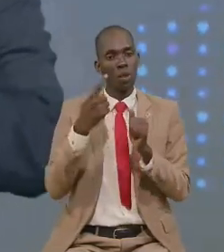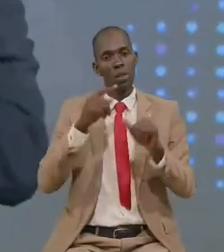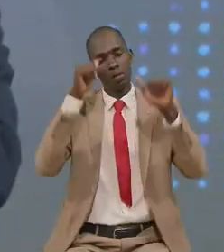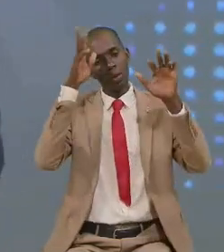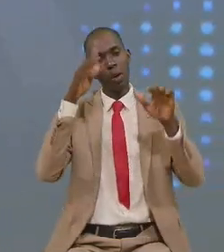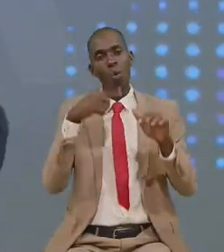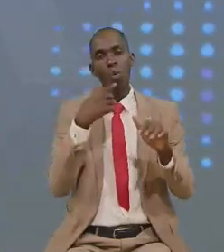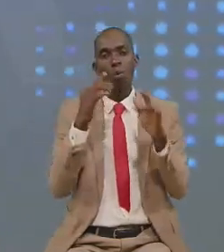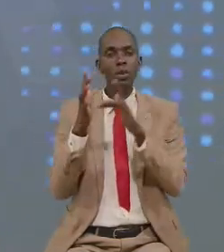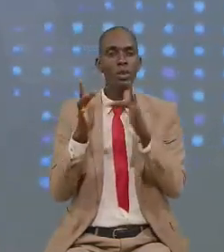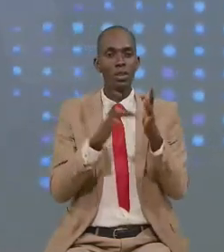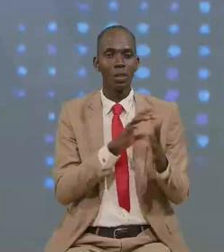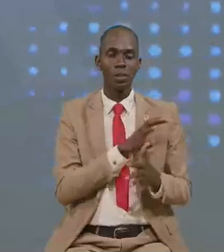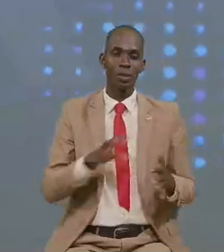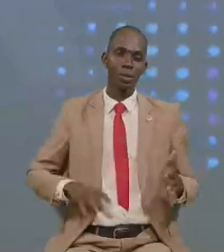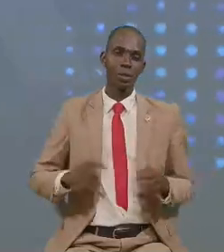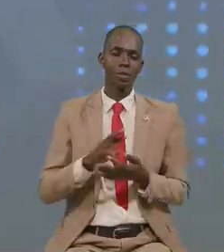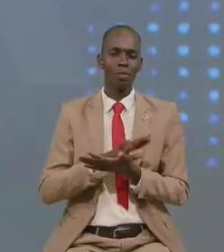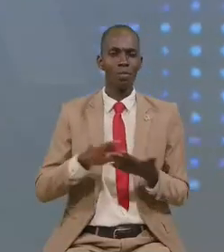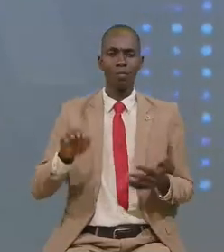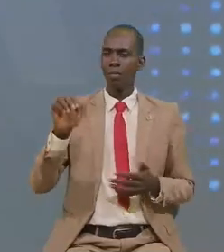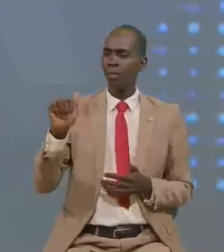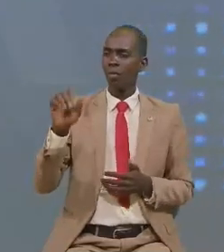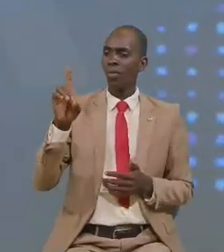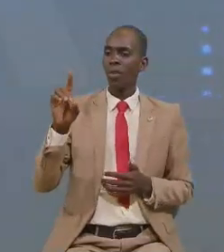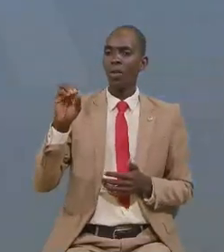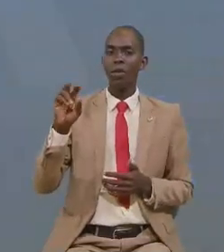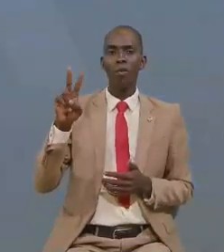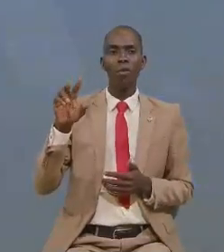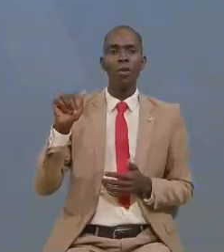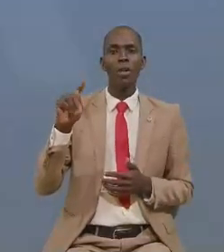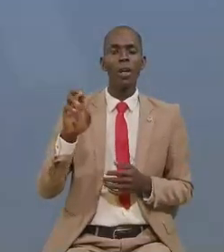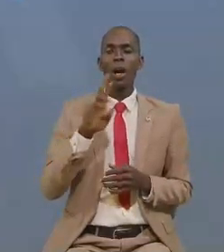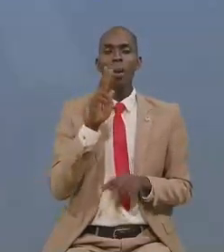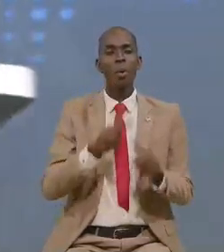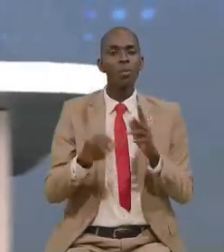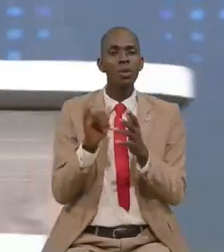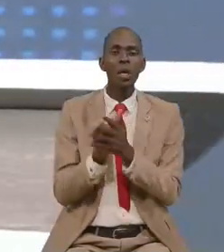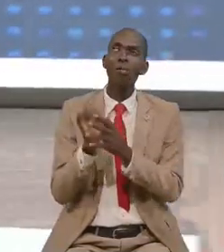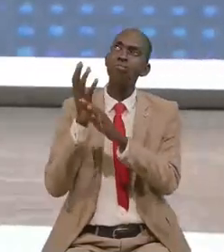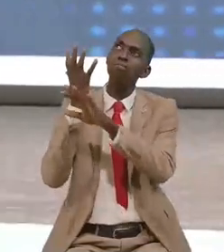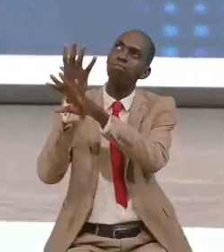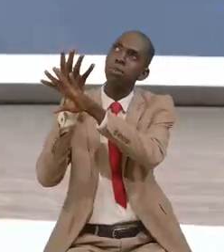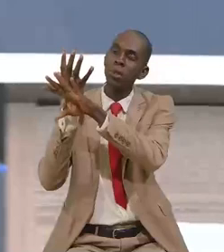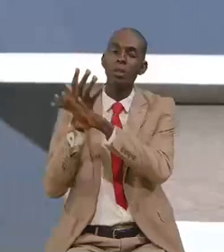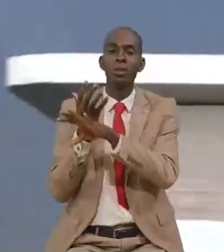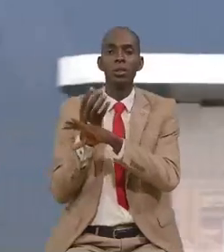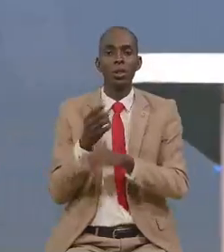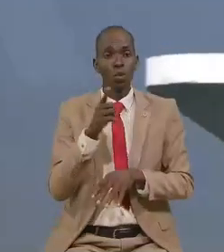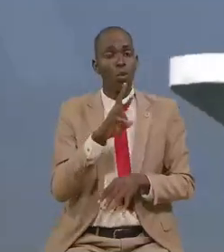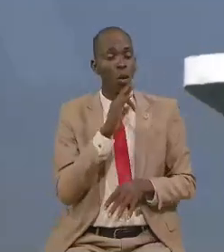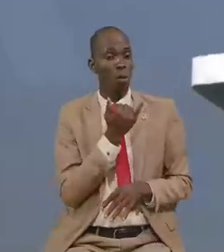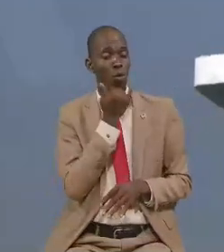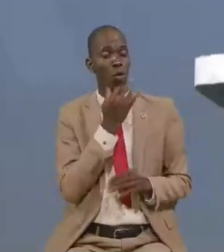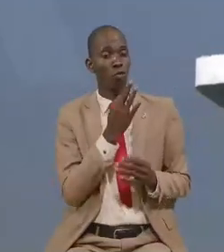avocat. Les avocats sont ceux-là qui plaident. Vous êtes coupable de quelque chose. Et l'avocat vient